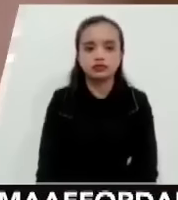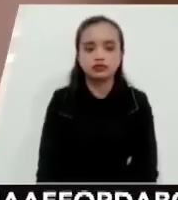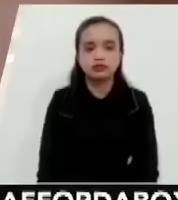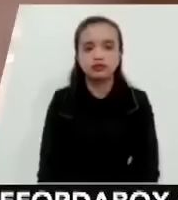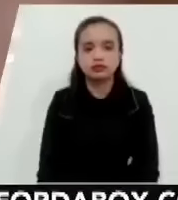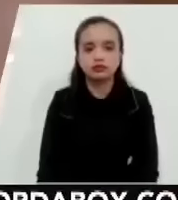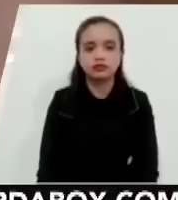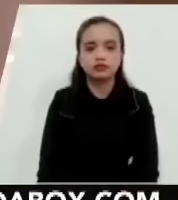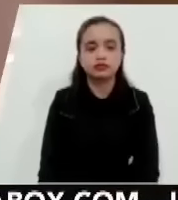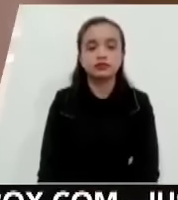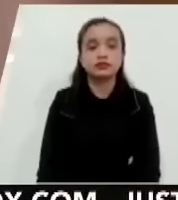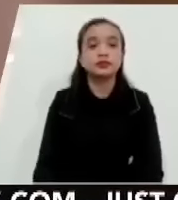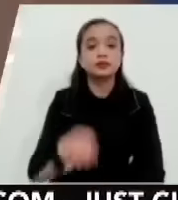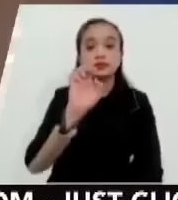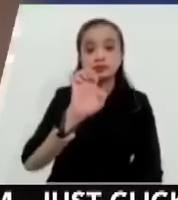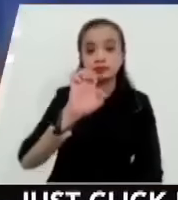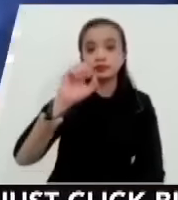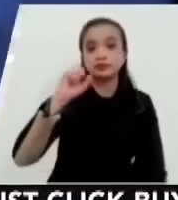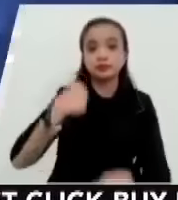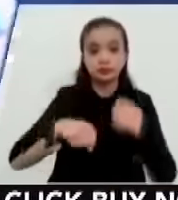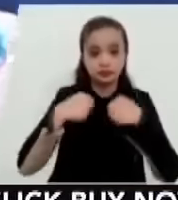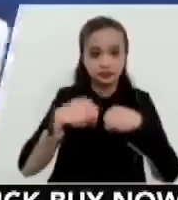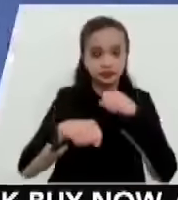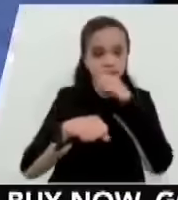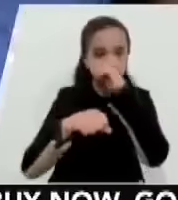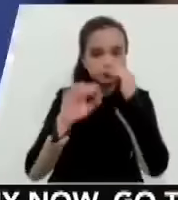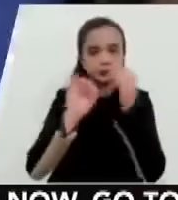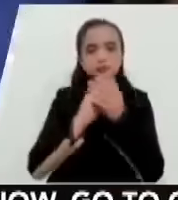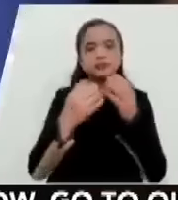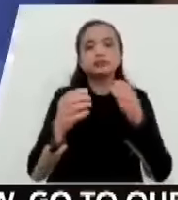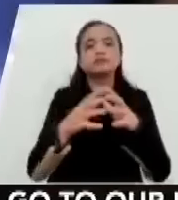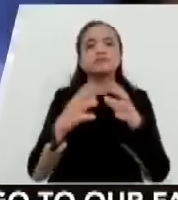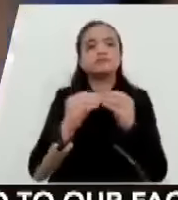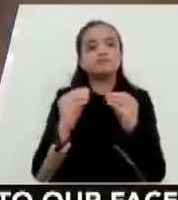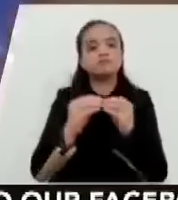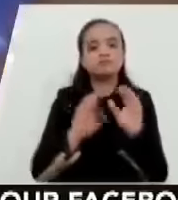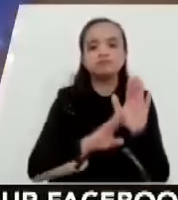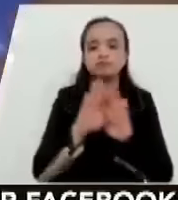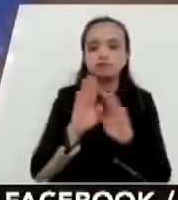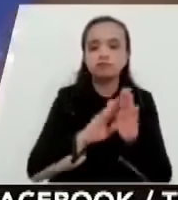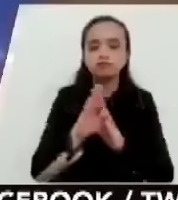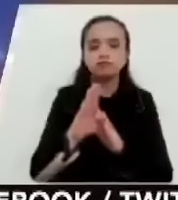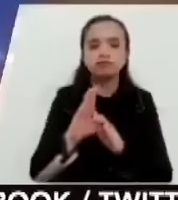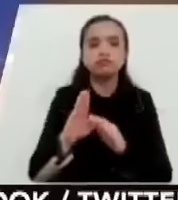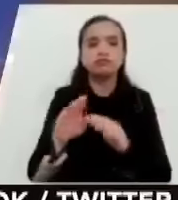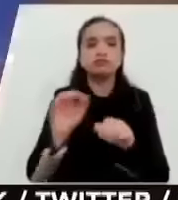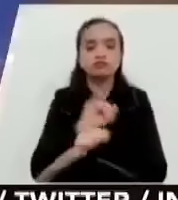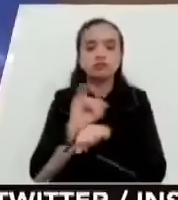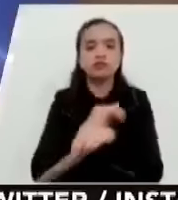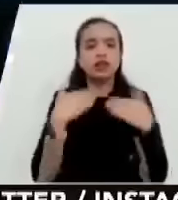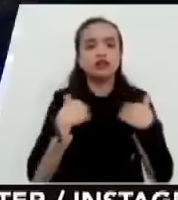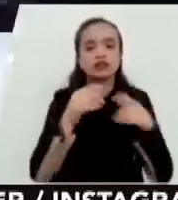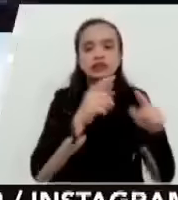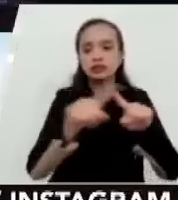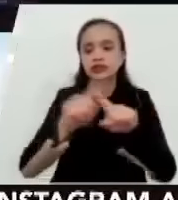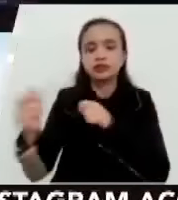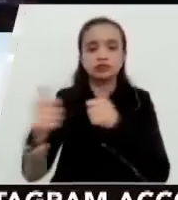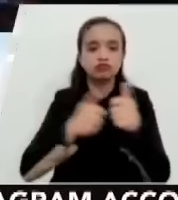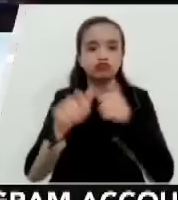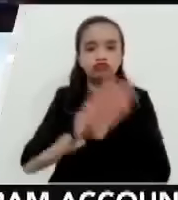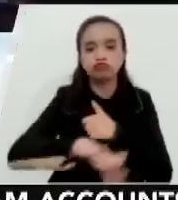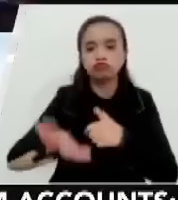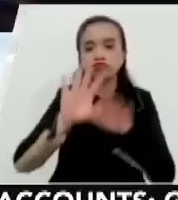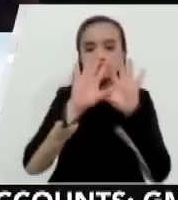Ang esports, isang lumalaking industriya na. May iba't ibang torneo nang ginaganap sa iba't ibang panig ng mundo. Sa SEA